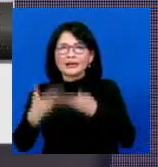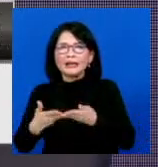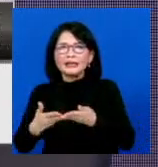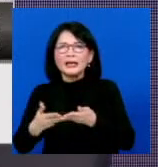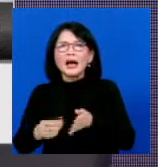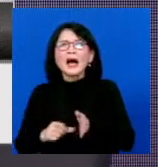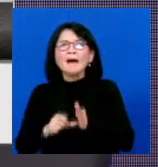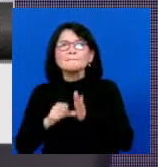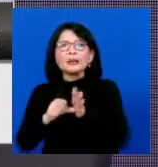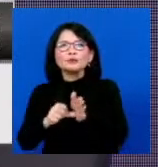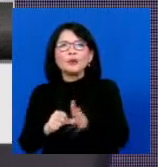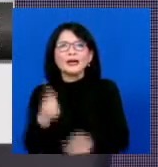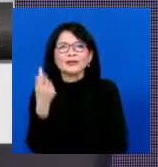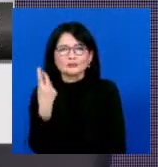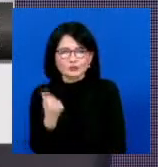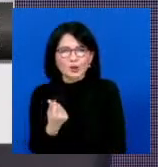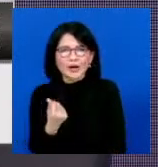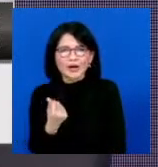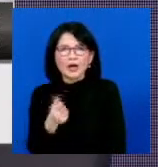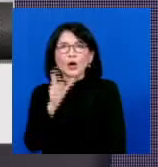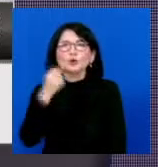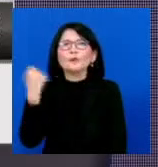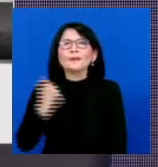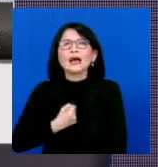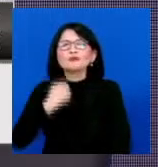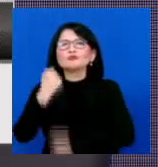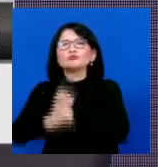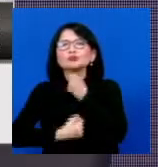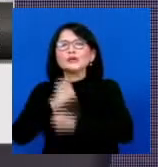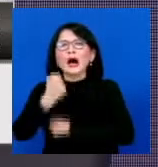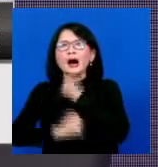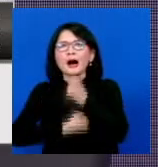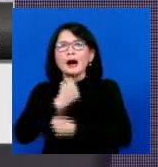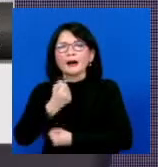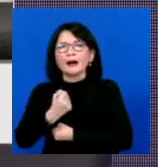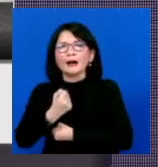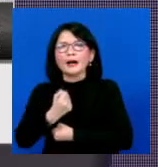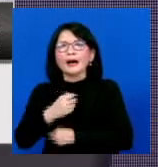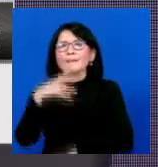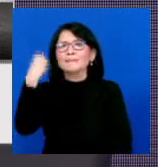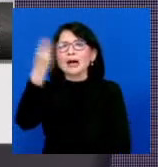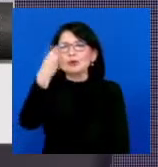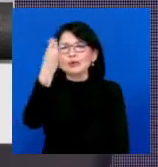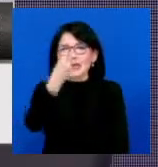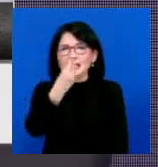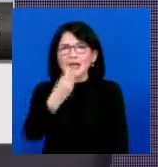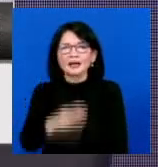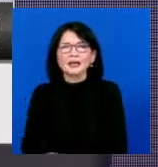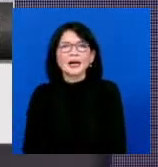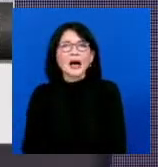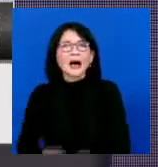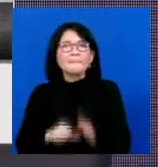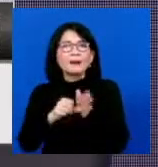insentif kepada para pelaku usaha di bidang pariwisata membantu